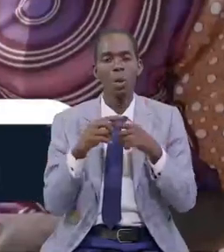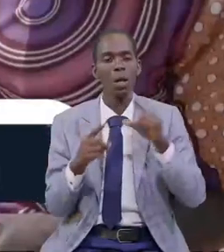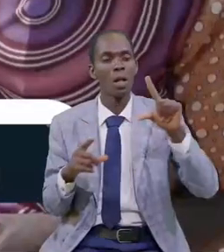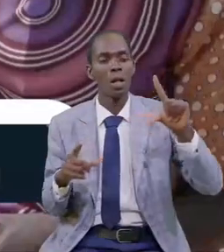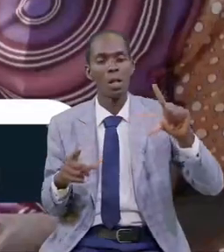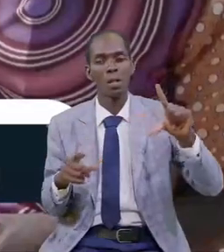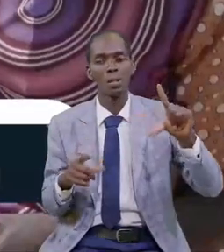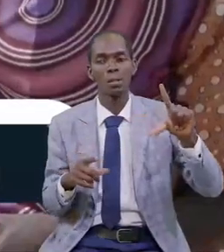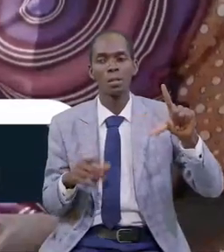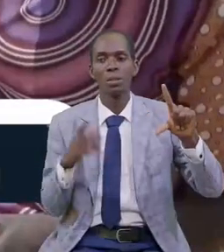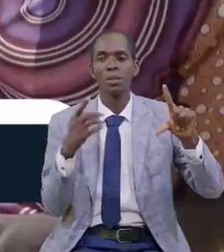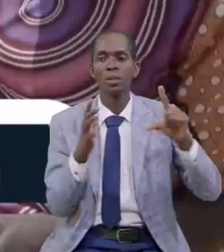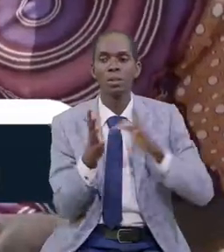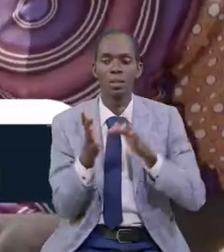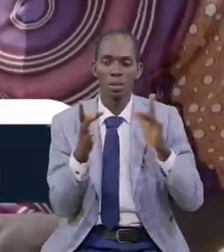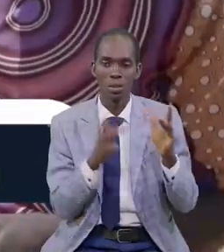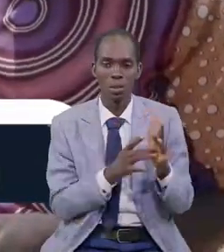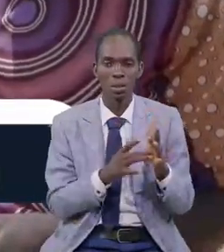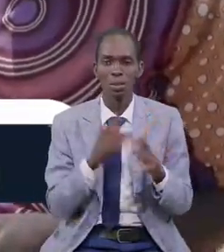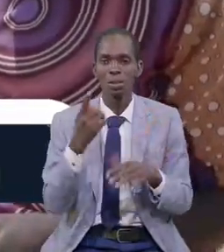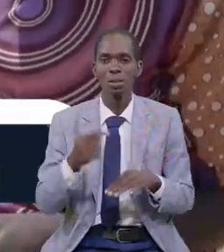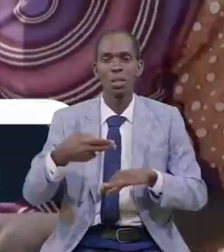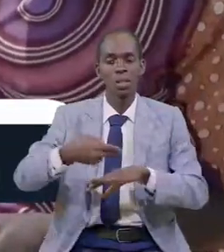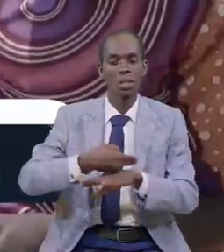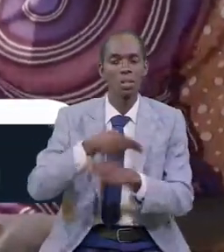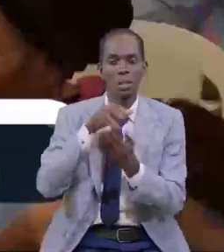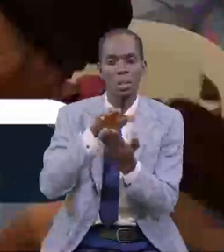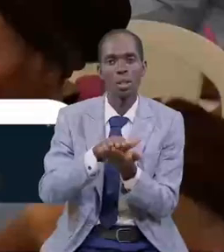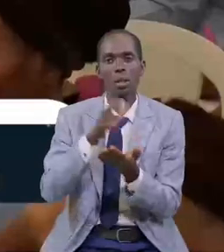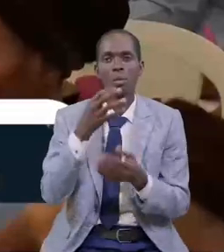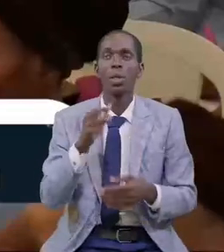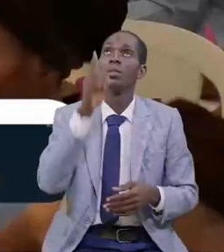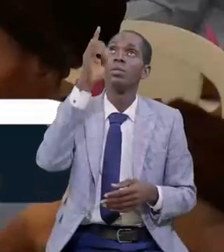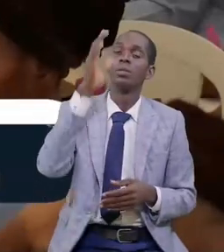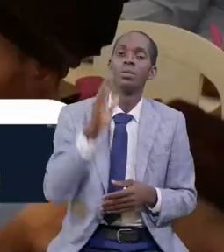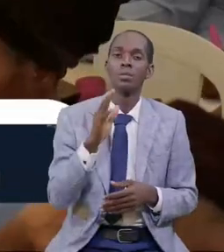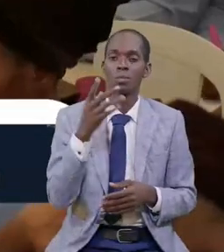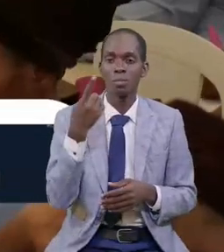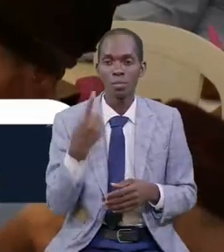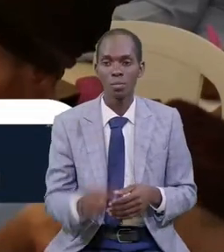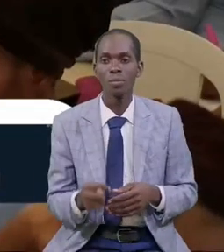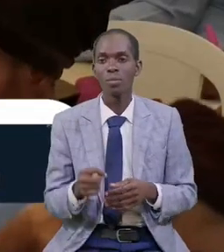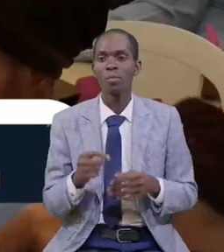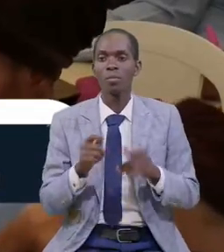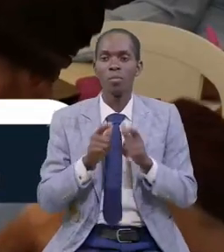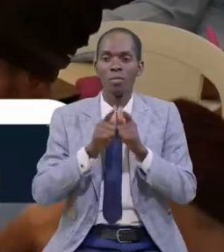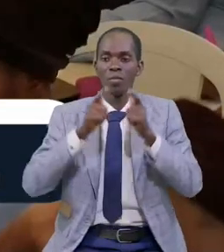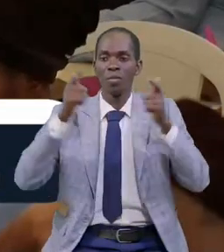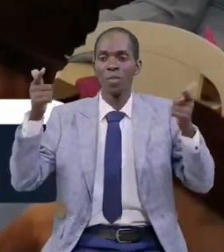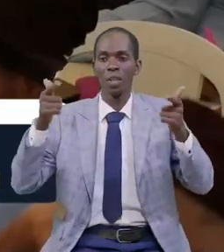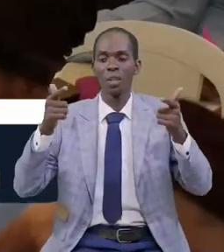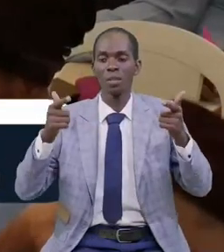l'Agneau de Dieu le sacrifice suprème pour le péché